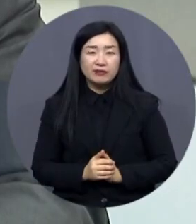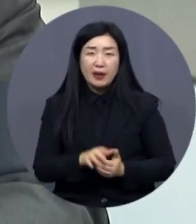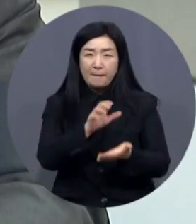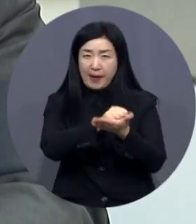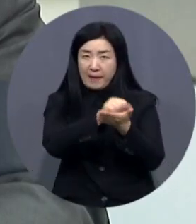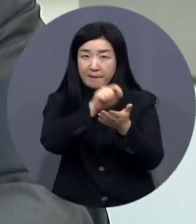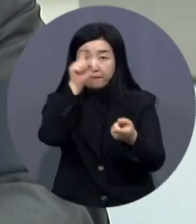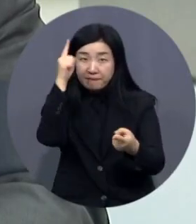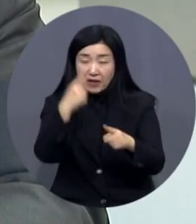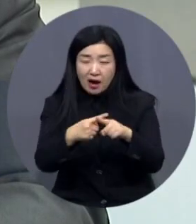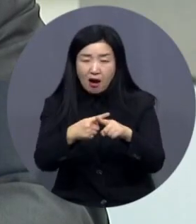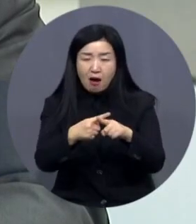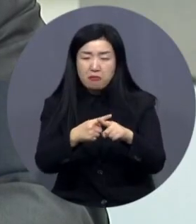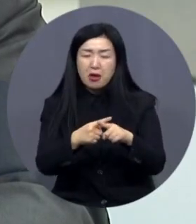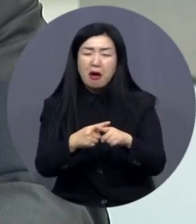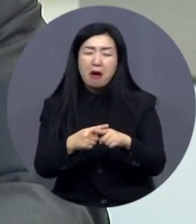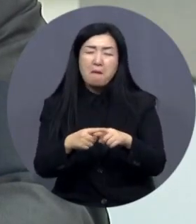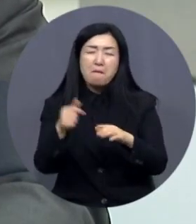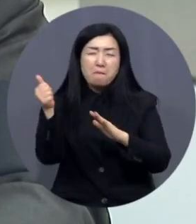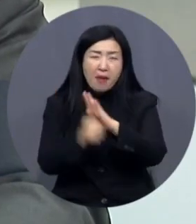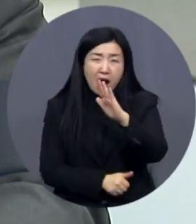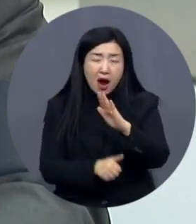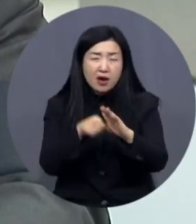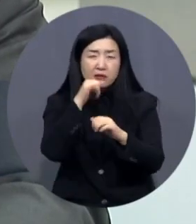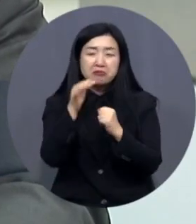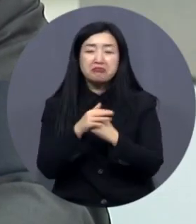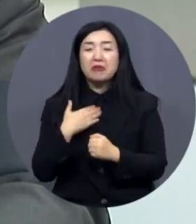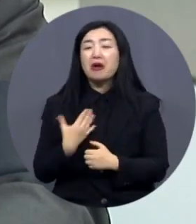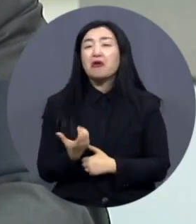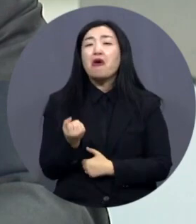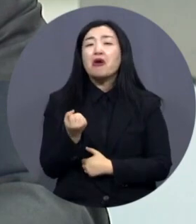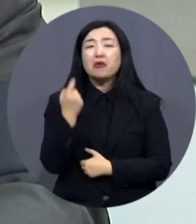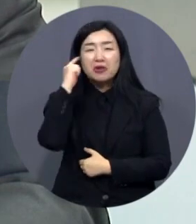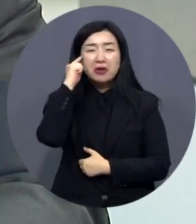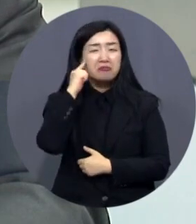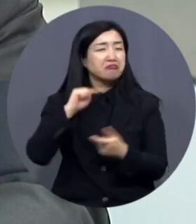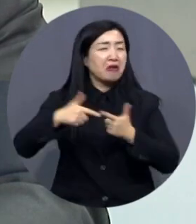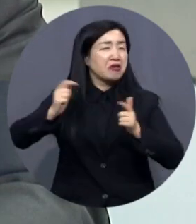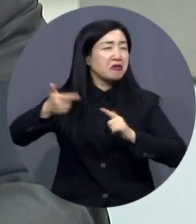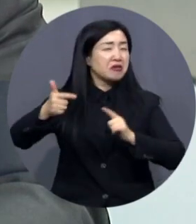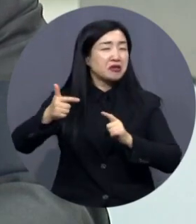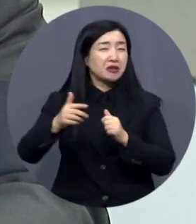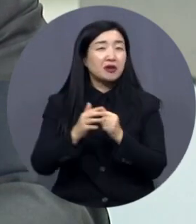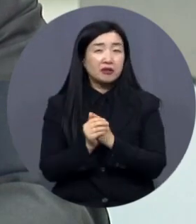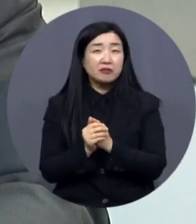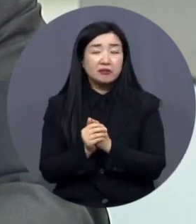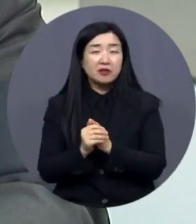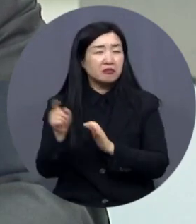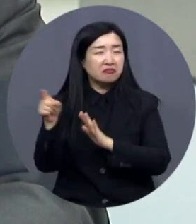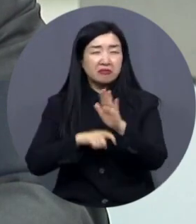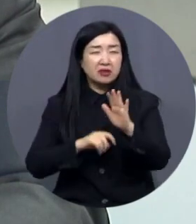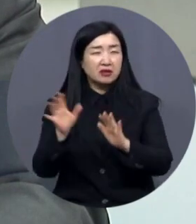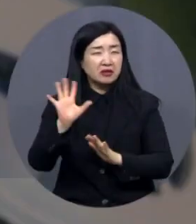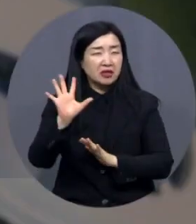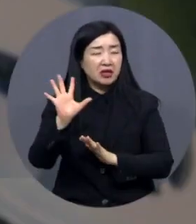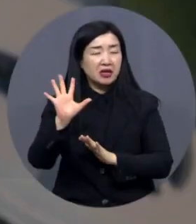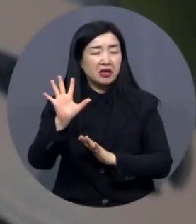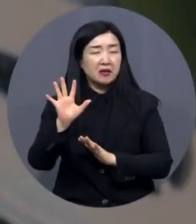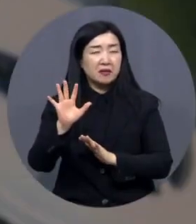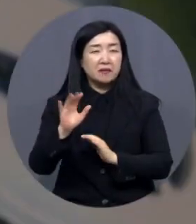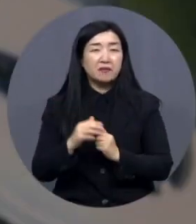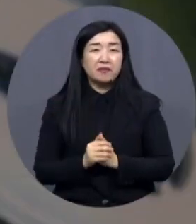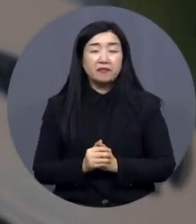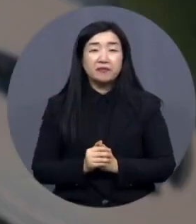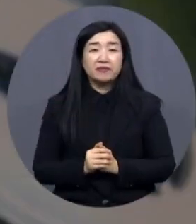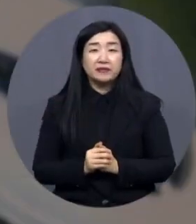이르니까 자기 말로는 내 돈인 줄 알았다 남은 돈인 줄 알았다 이렇게 부인하는데 그 자체가 돈 차이가 너무 많이 나기 때문에